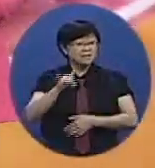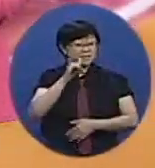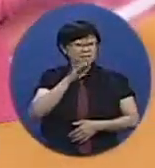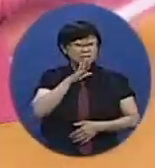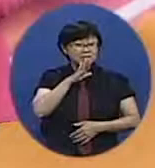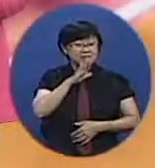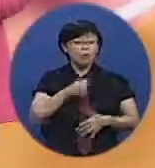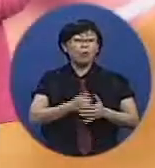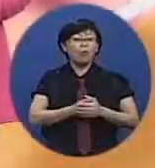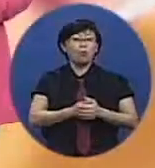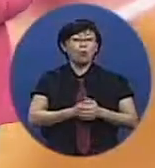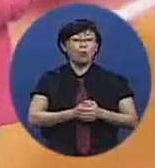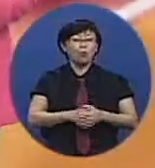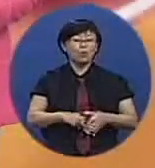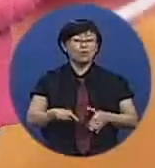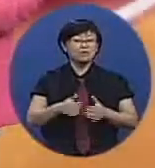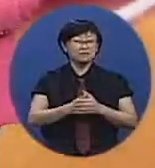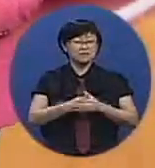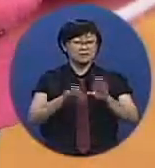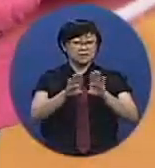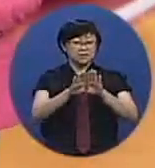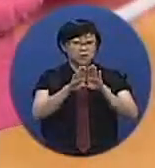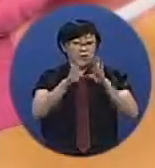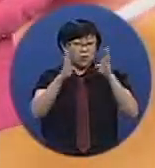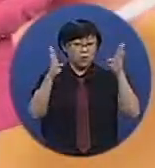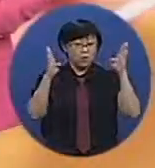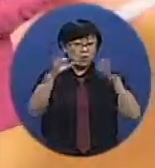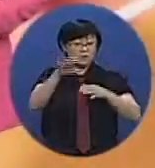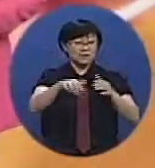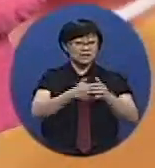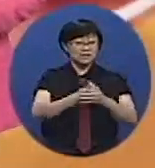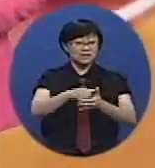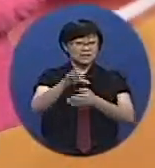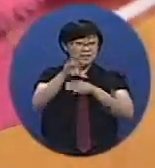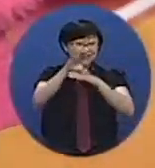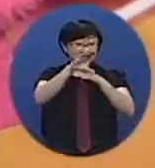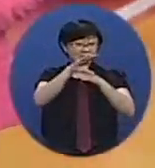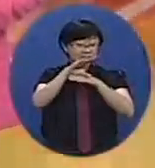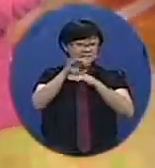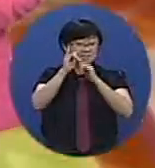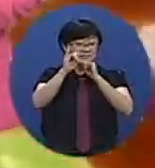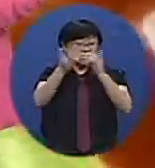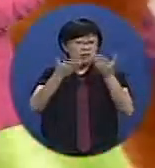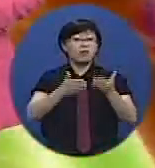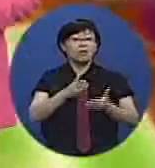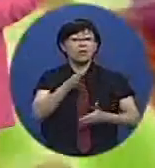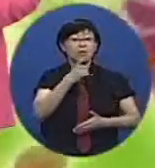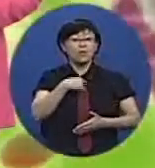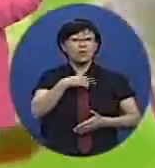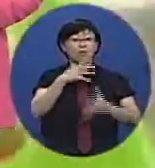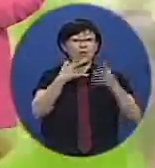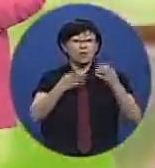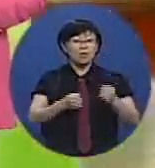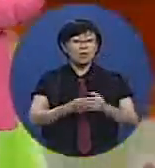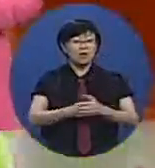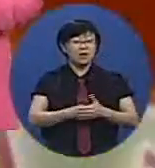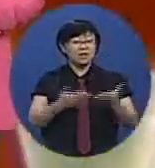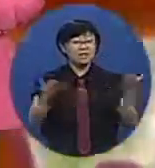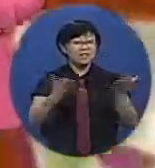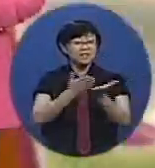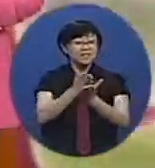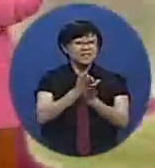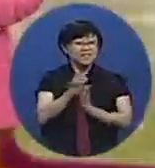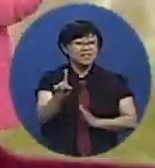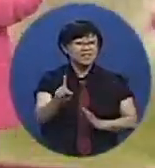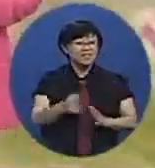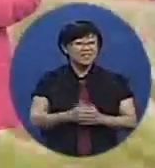예, 예. 아유, 공개월에서 뭐 촬영도 하시고 상도 좀 많이 타셨습니까? 예. 아유. 하시는 일을